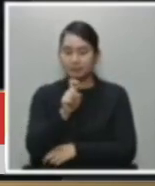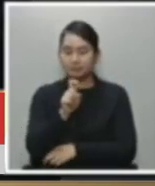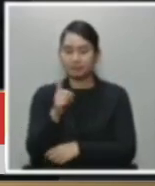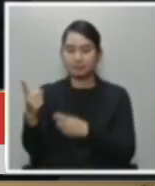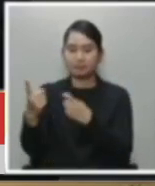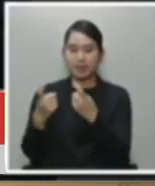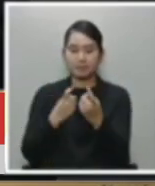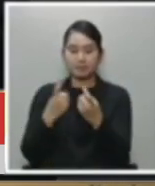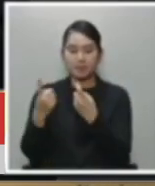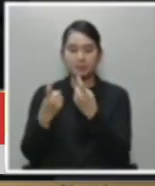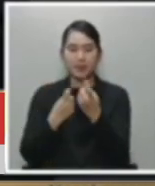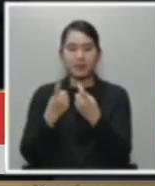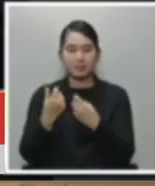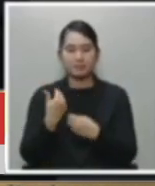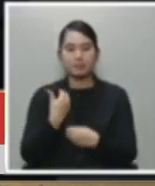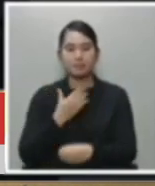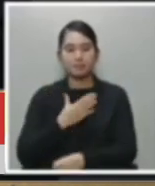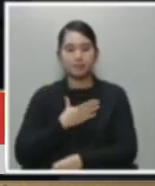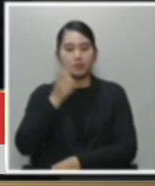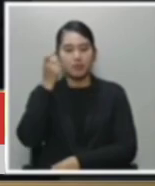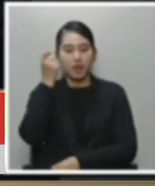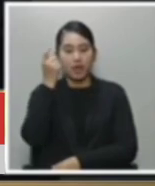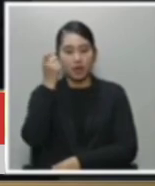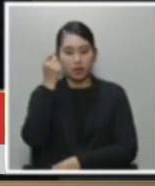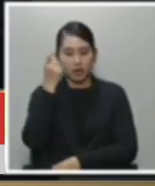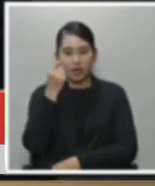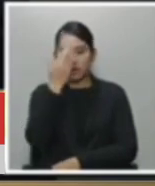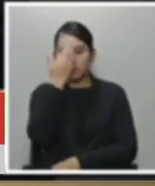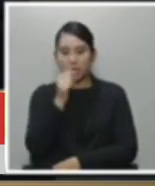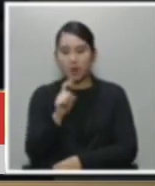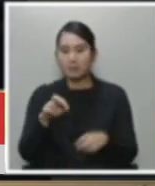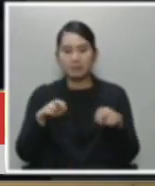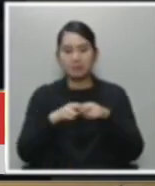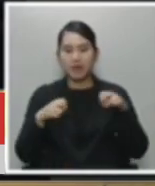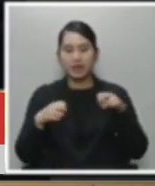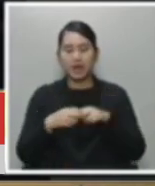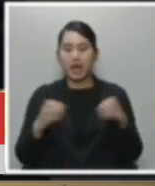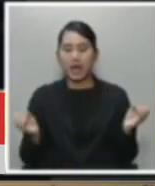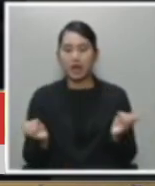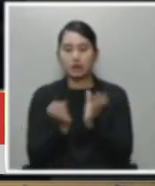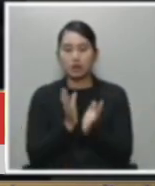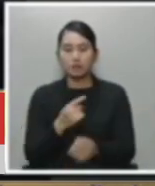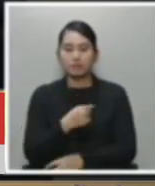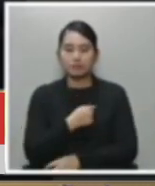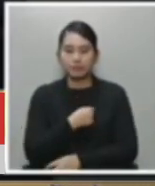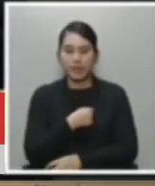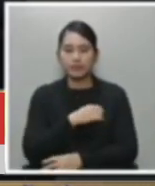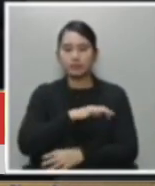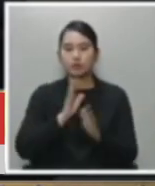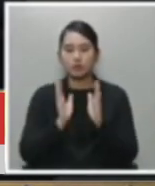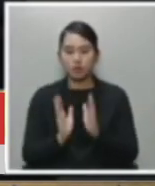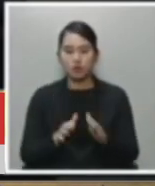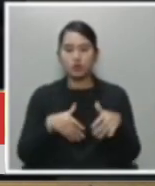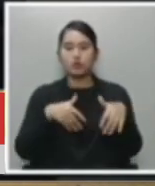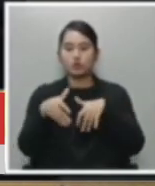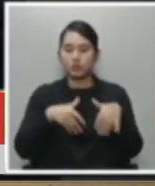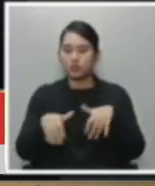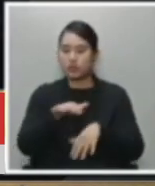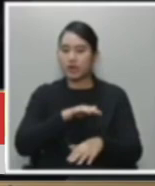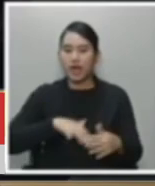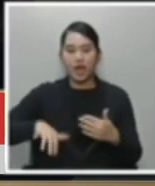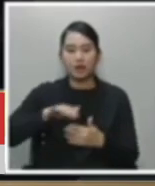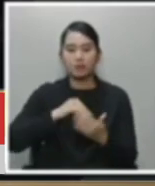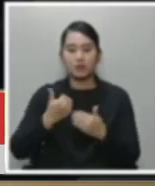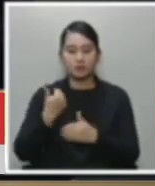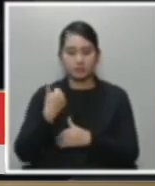องนี้ซึ่งผมเข้าใจดีนะครับว่าเหตุการณ์ครั้งนี้มันสะเทือนความรู้สึกของพวกเราทุกคน โดยเ